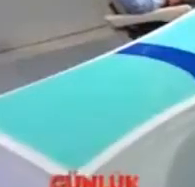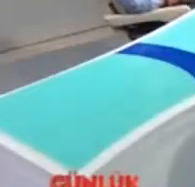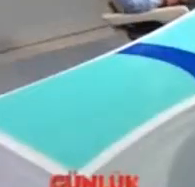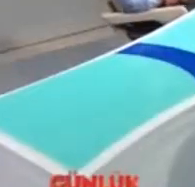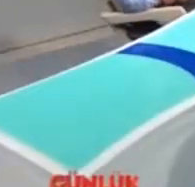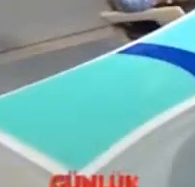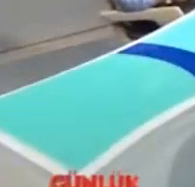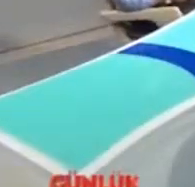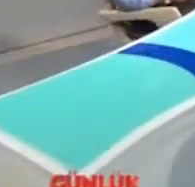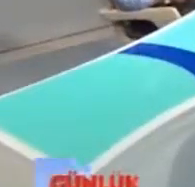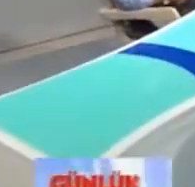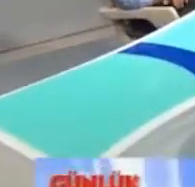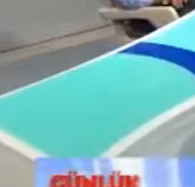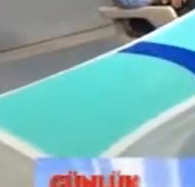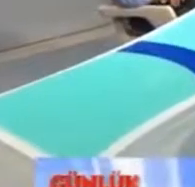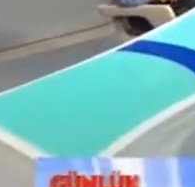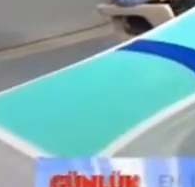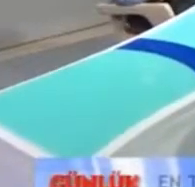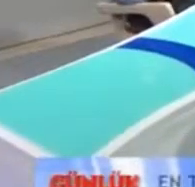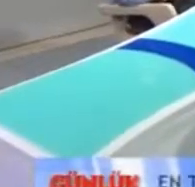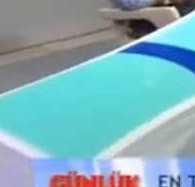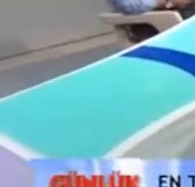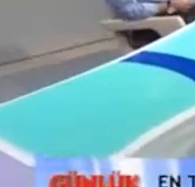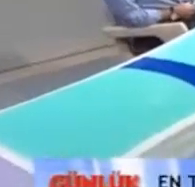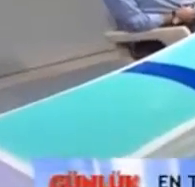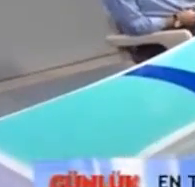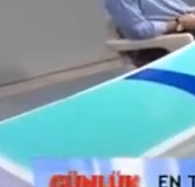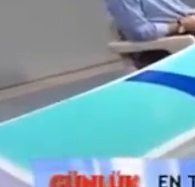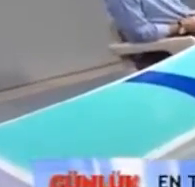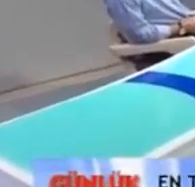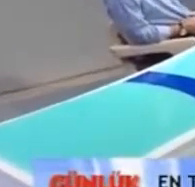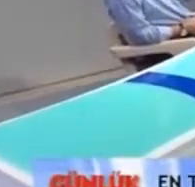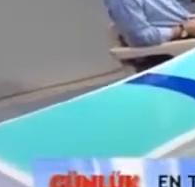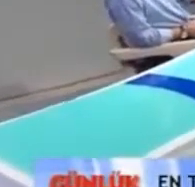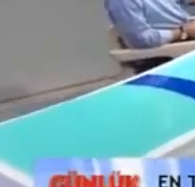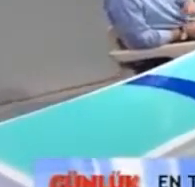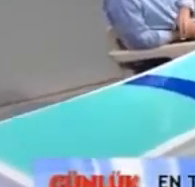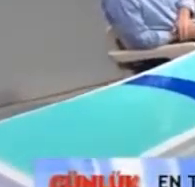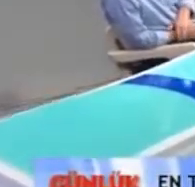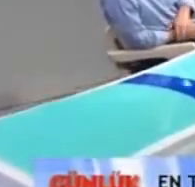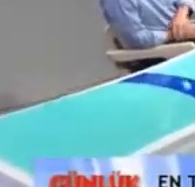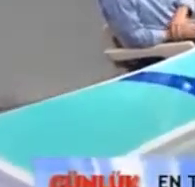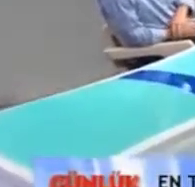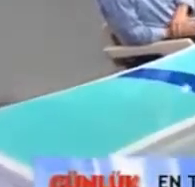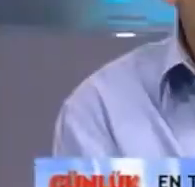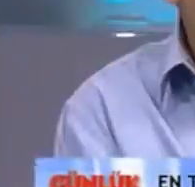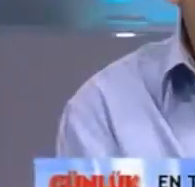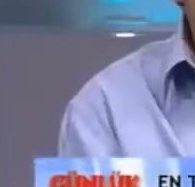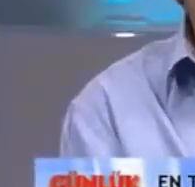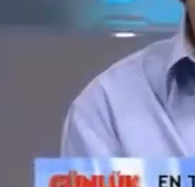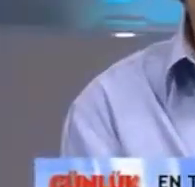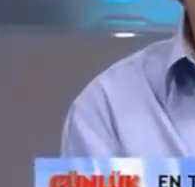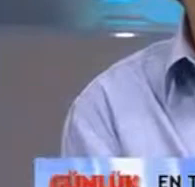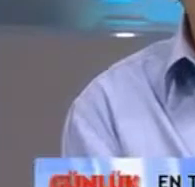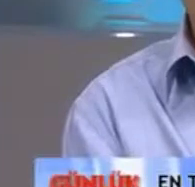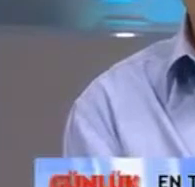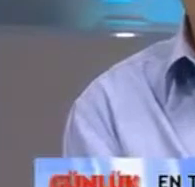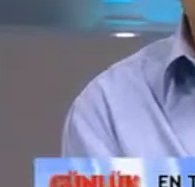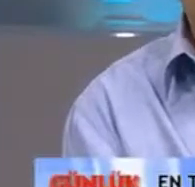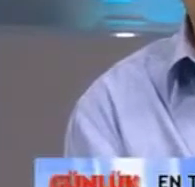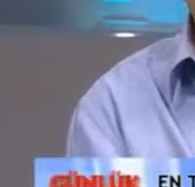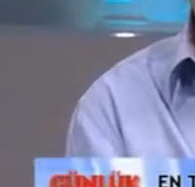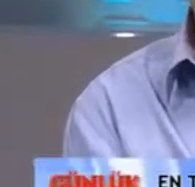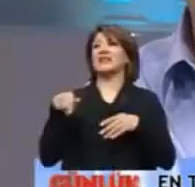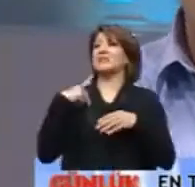Ay muazzam bu. Çok yurdum şey. İnsanı ya. Bu eski bir haber yenisi oldu bunun aslında. Ama burada şimdi bir daha ne olur bana açıkladığın gibi açıkla. Ben de buradan